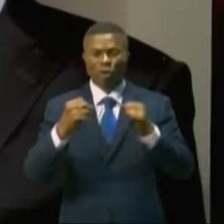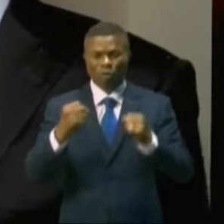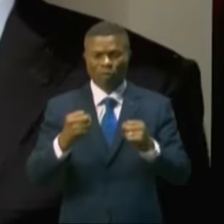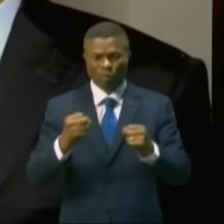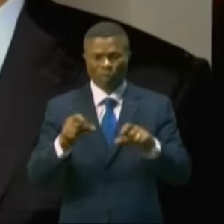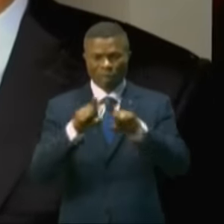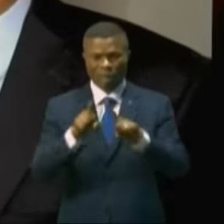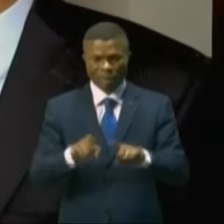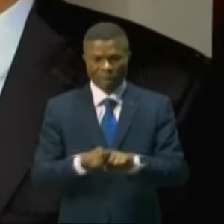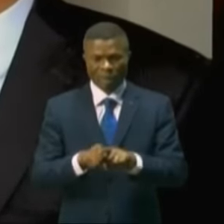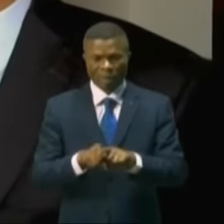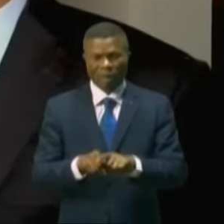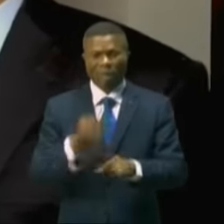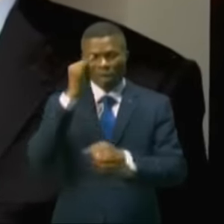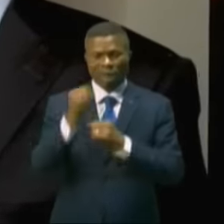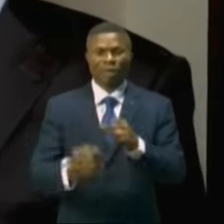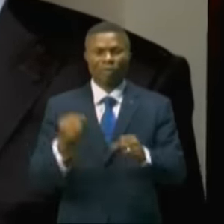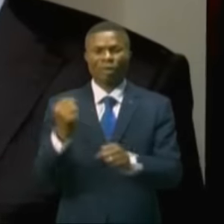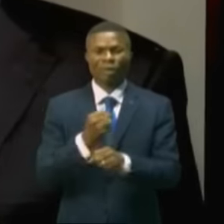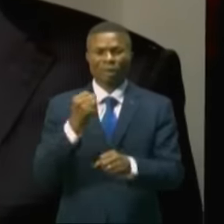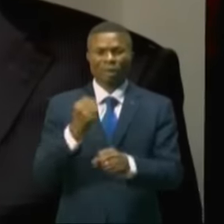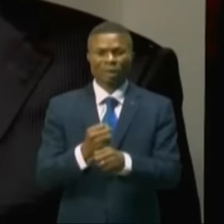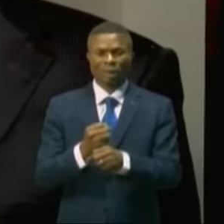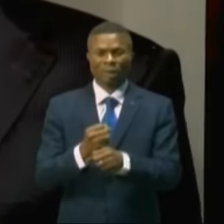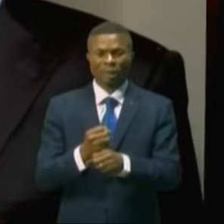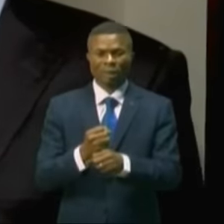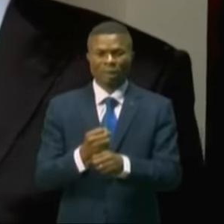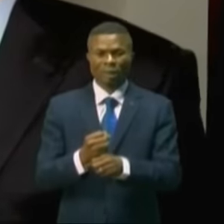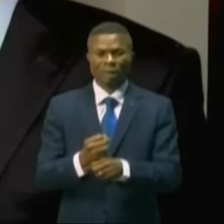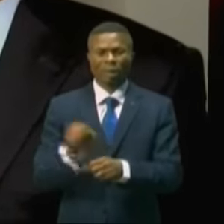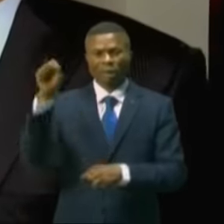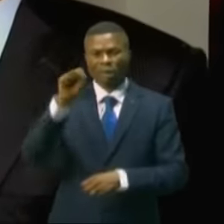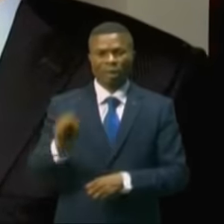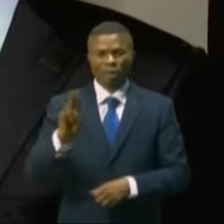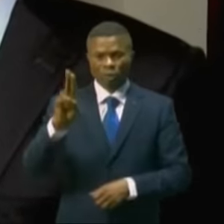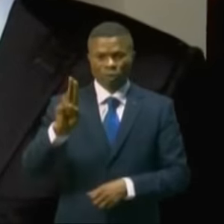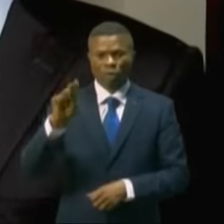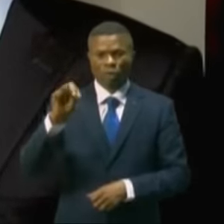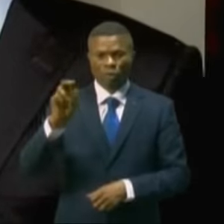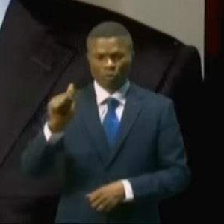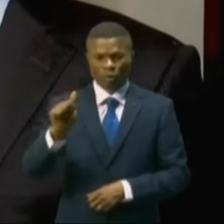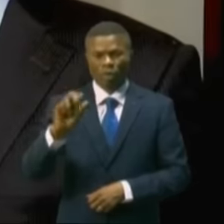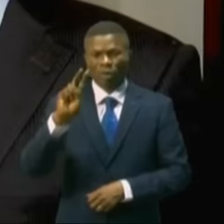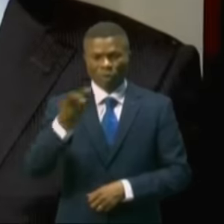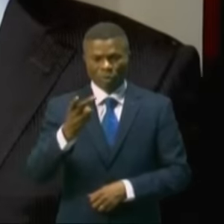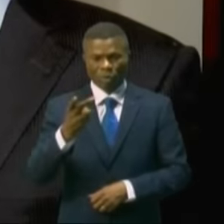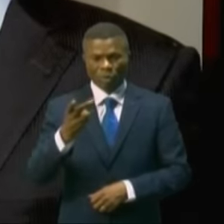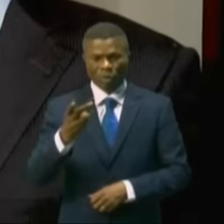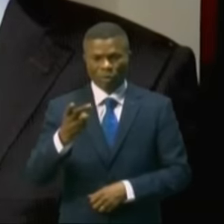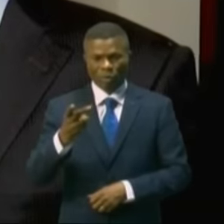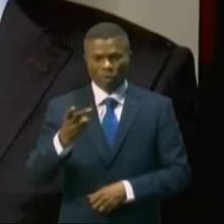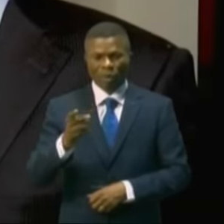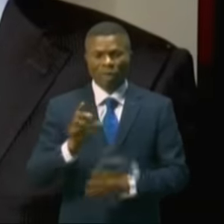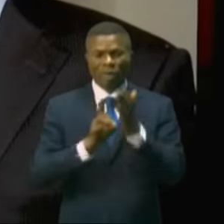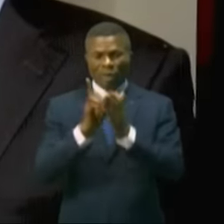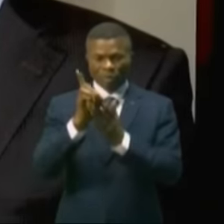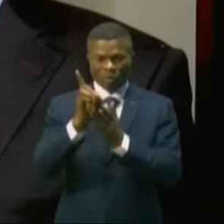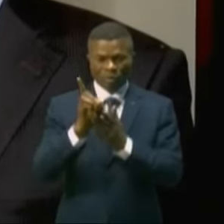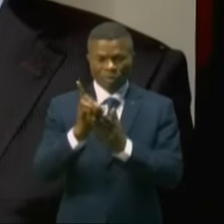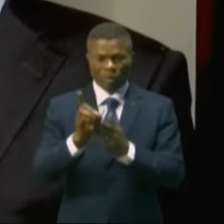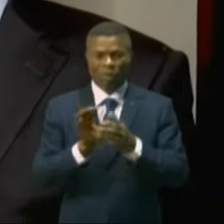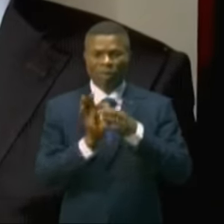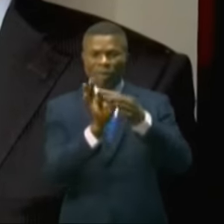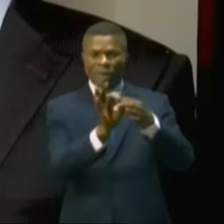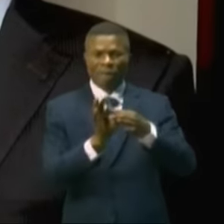la fin des travaux du projet de Kisunga. Et deuxièmement, le développement de la